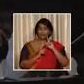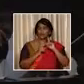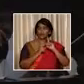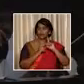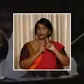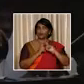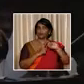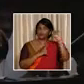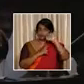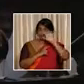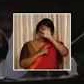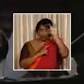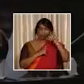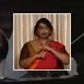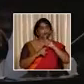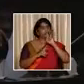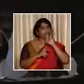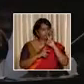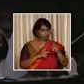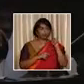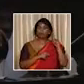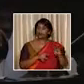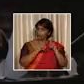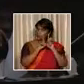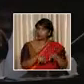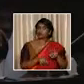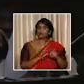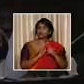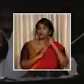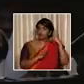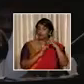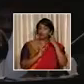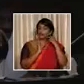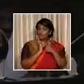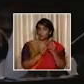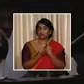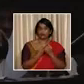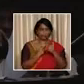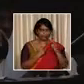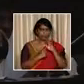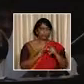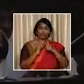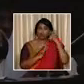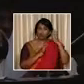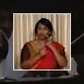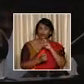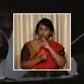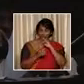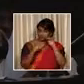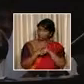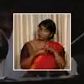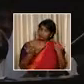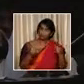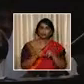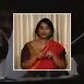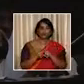கேட்கிறோம். இது ஒரு சர்வதேச விசாரணைக்கு உட்படுத்தப்பட வேண்டும். சர்வதேச விசாரணை, அது ஒரு சர்வதேச நீதிமன்றமாக இருக்கலாம், அல்லது ஒரு சர்வதேச